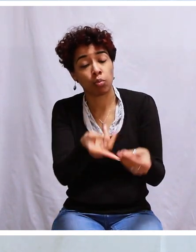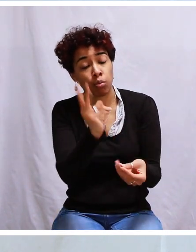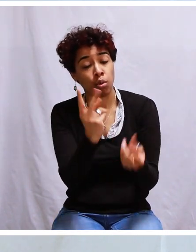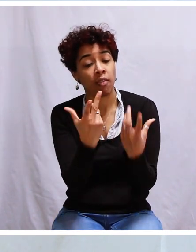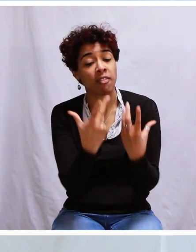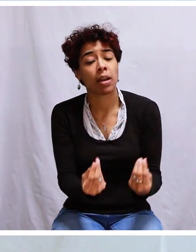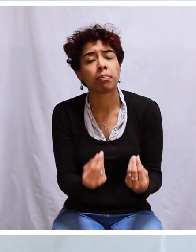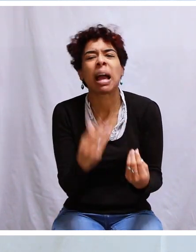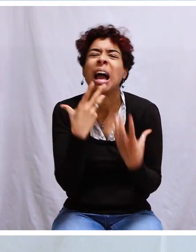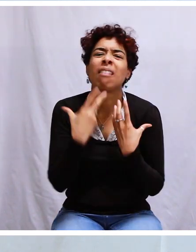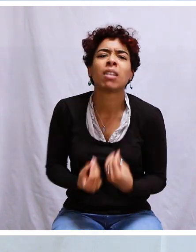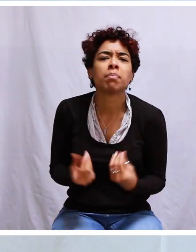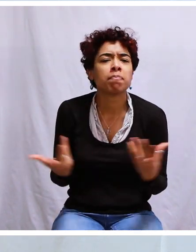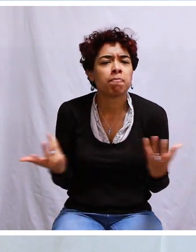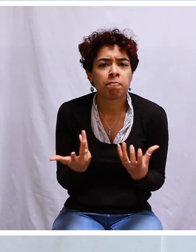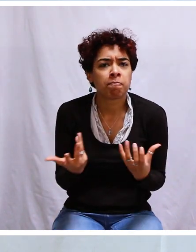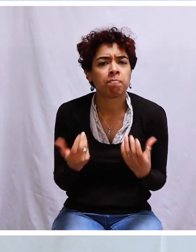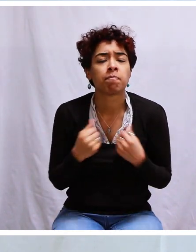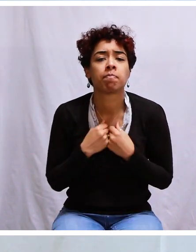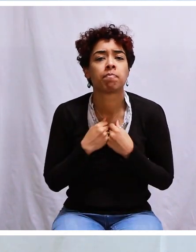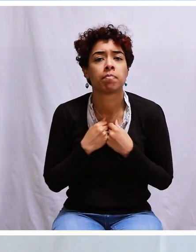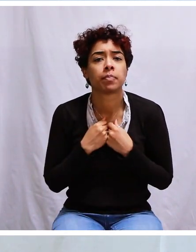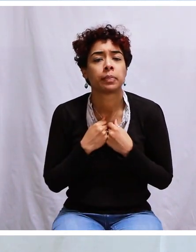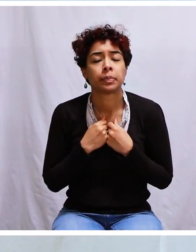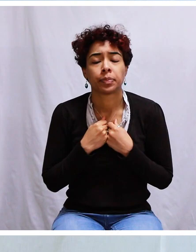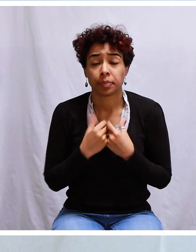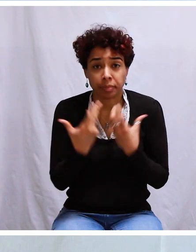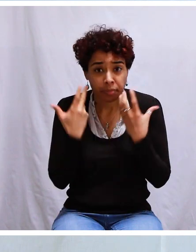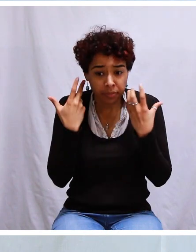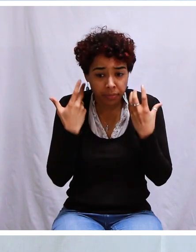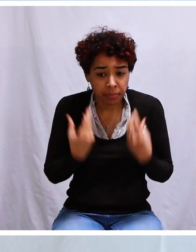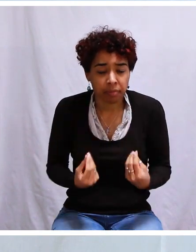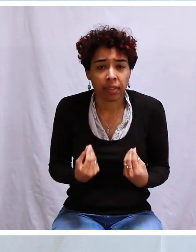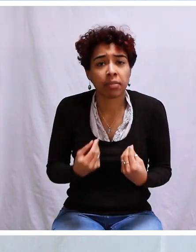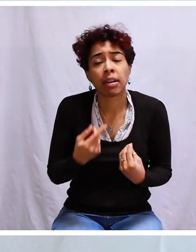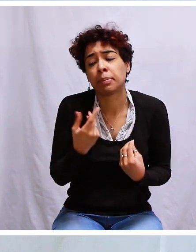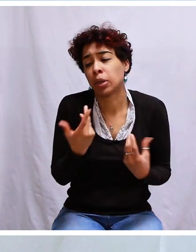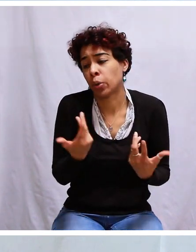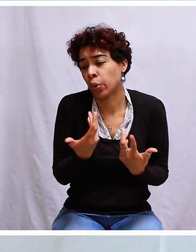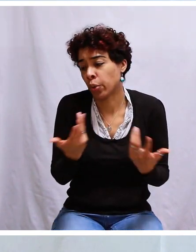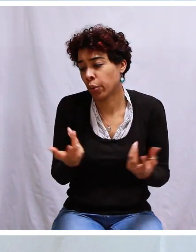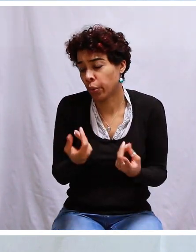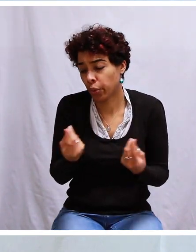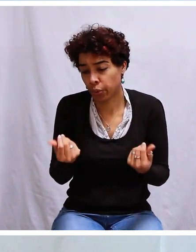Affaiblir quoi ? Affaiblir le peu,